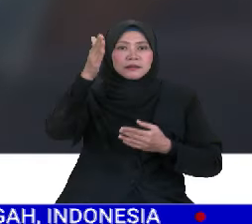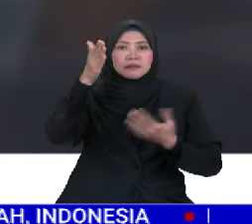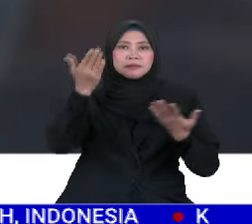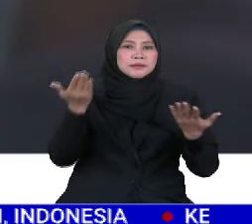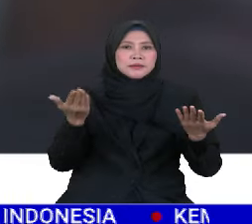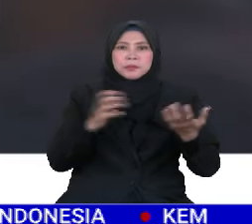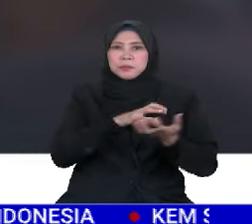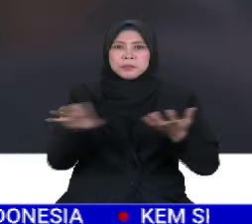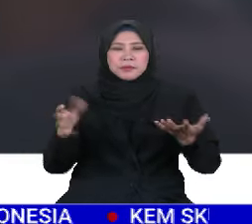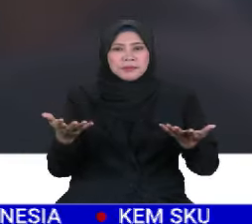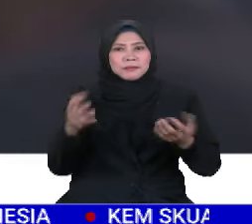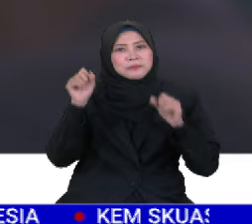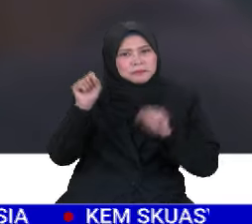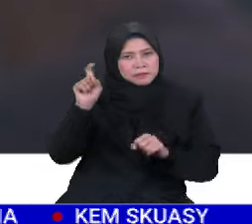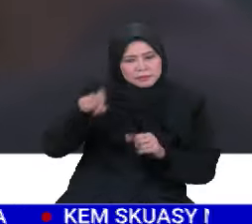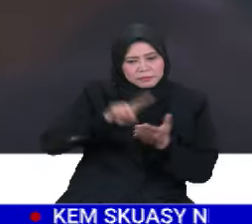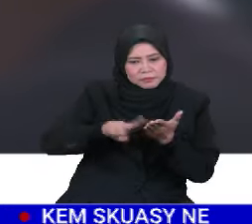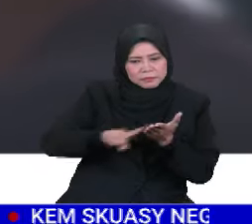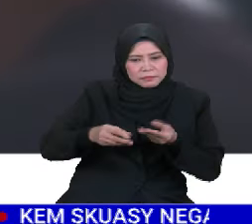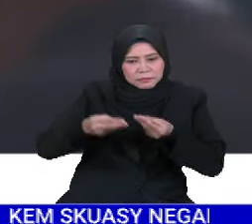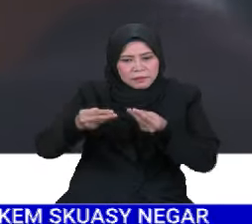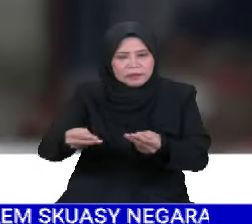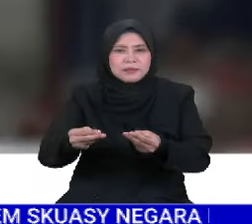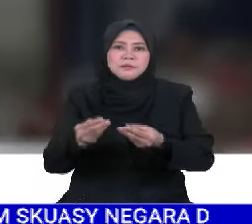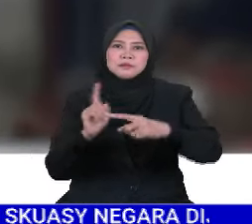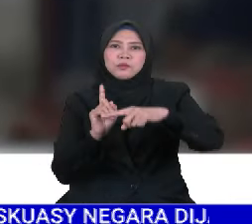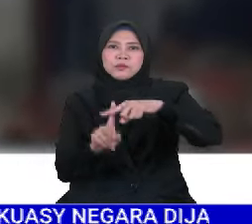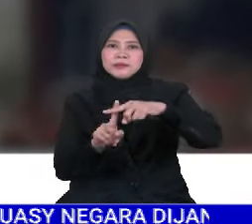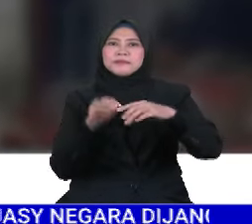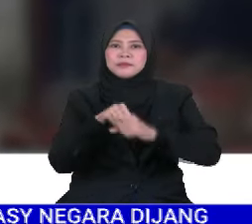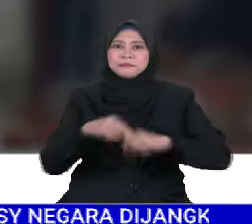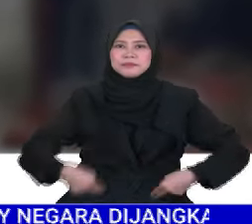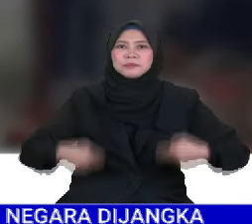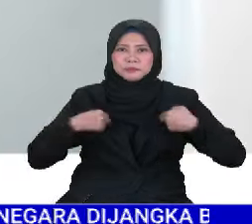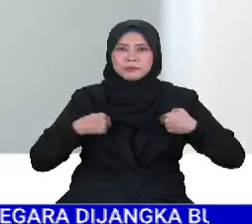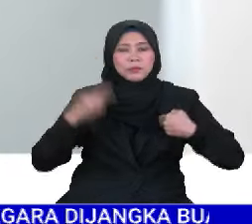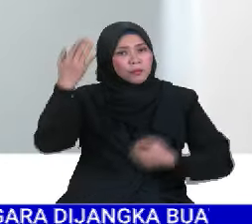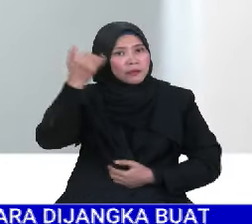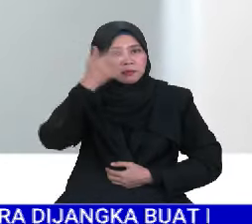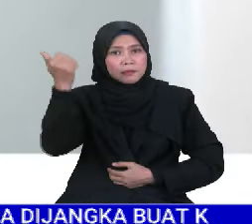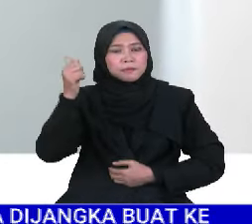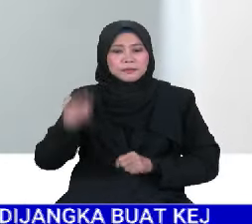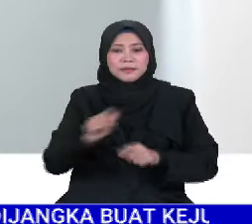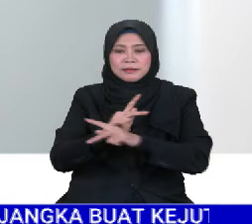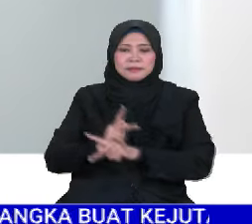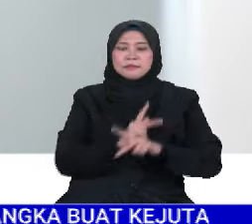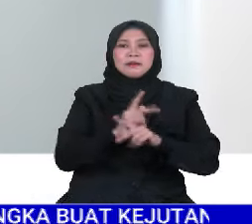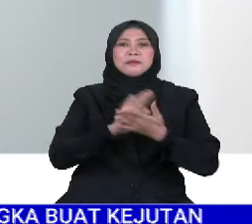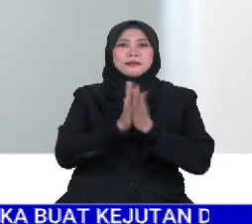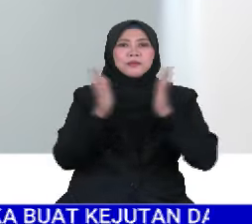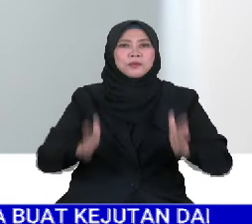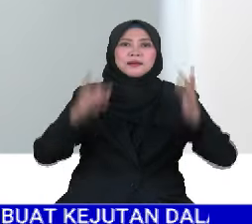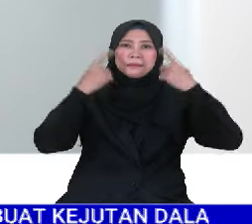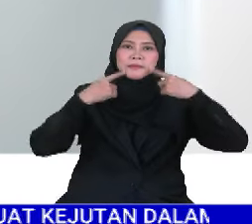perlu diselami ataupun diberi benda-benda yang positif di dalam hidup mereka supaya mereka sentiasa menjadi orang yang berjaya dan